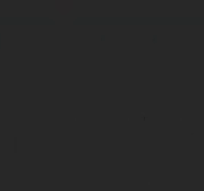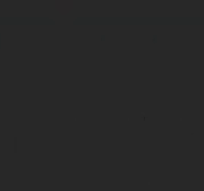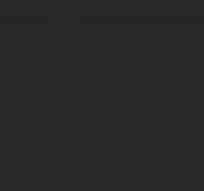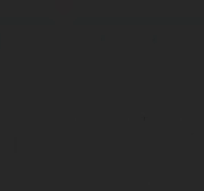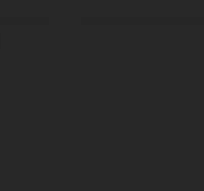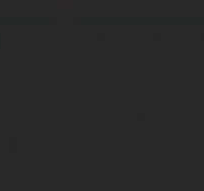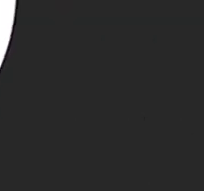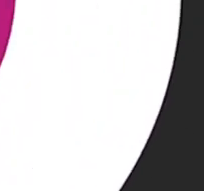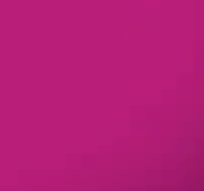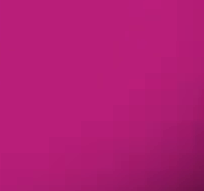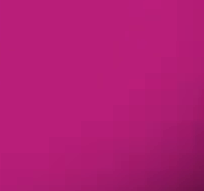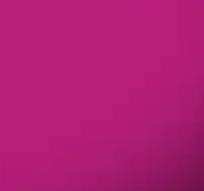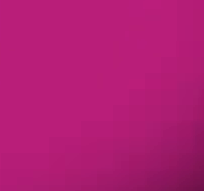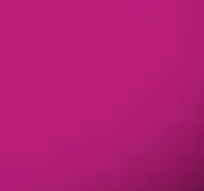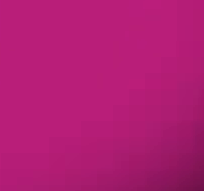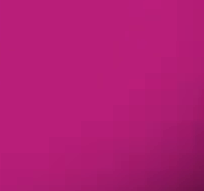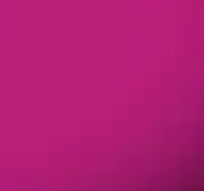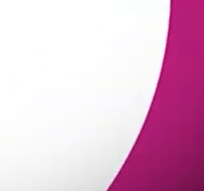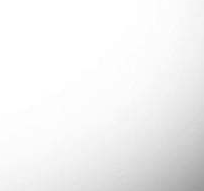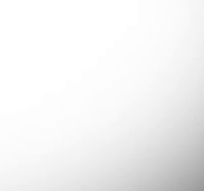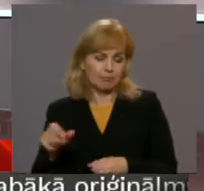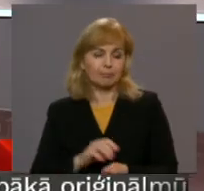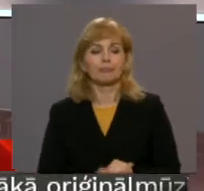Re, viss ēters ir te!